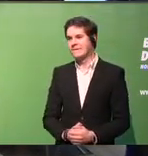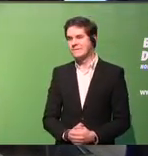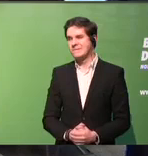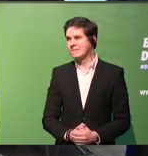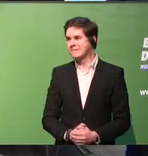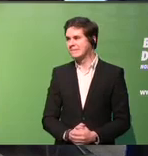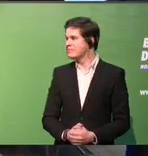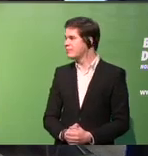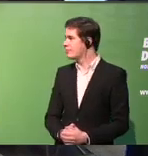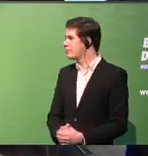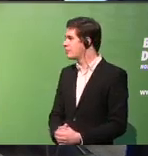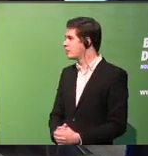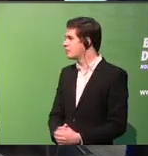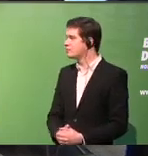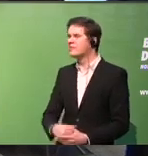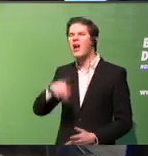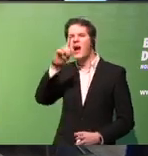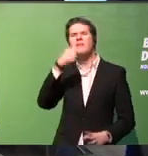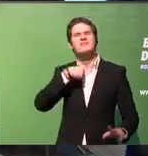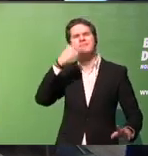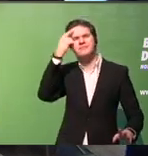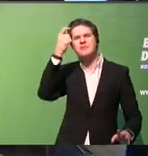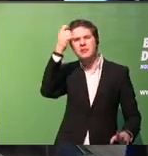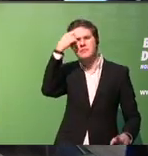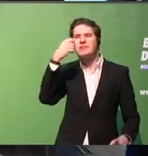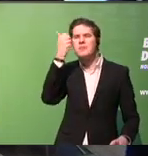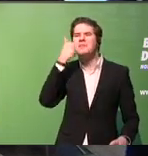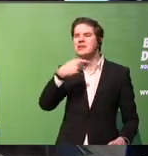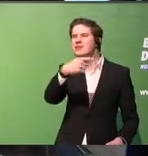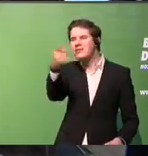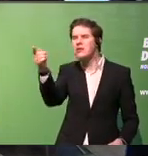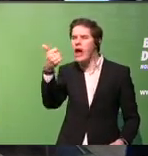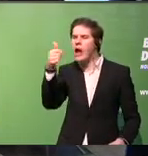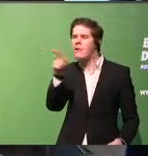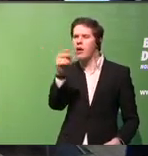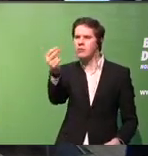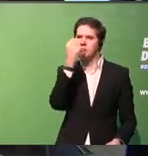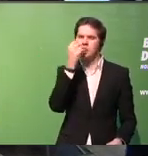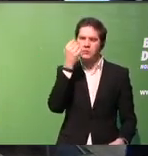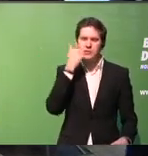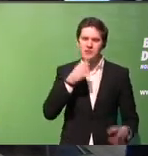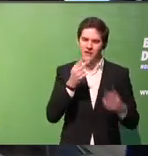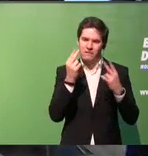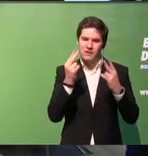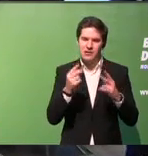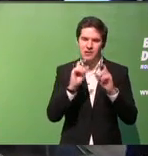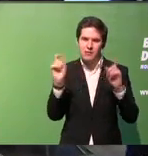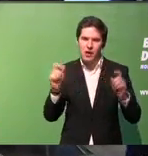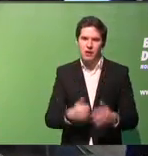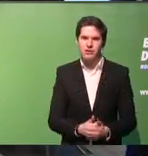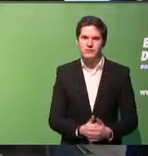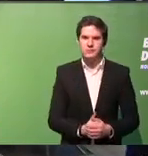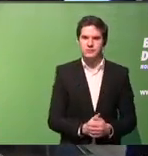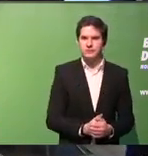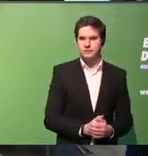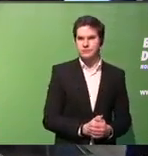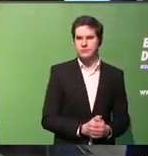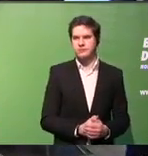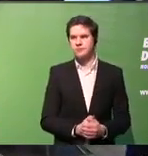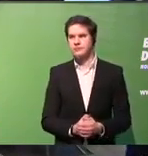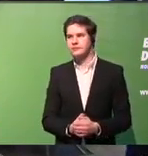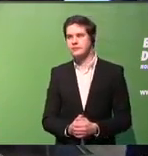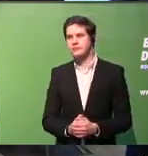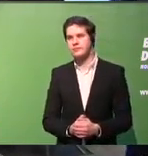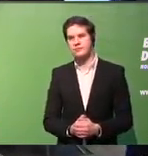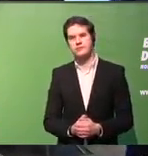mal ernsthaft jetzt um Aufmerksamkeit bitten wollen. Können Sie mir noch mal einmal zuhören? Das ist jetzt wichtig. Hallo? Ich fände es